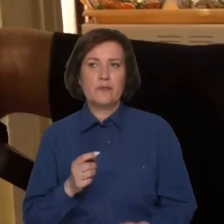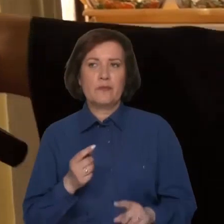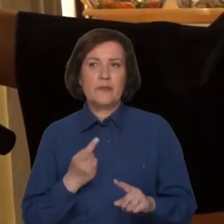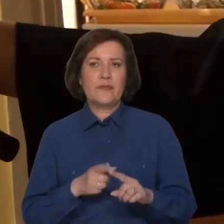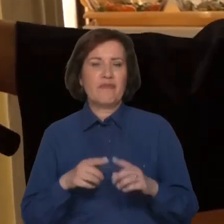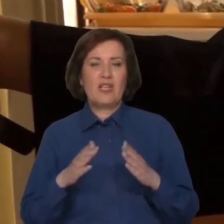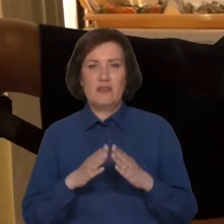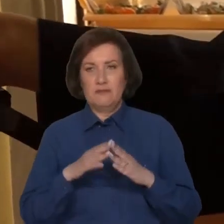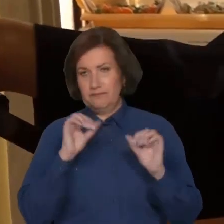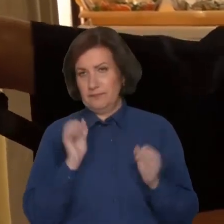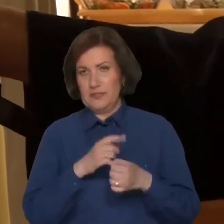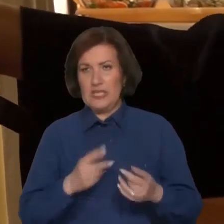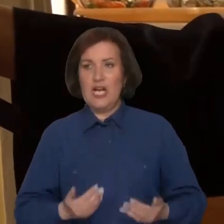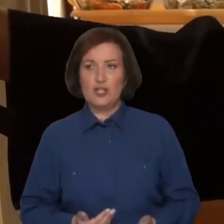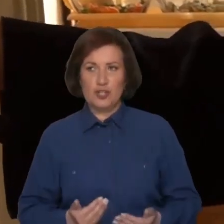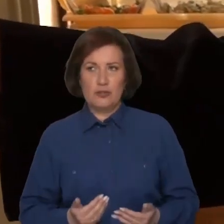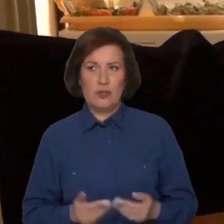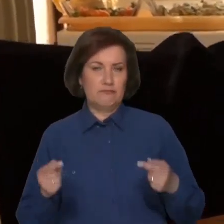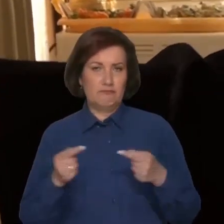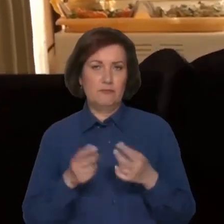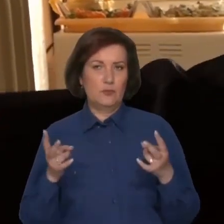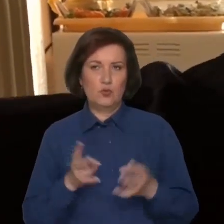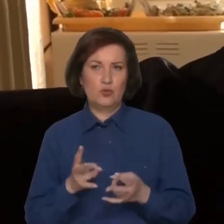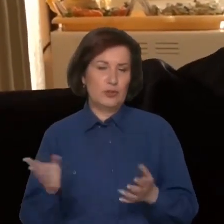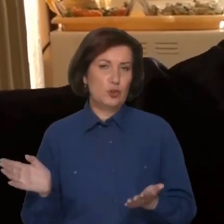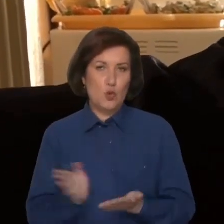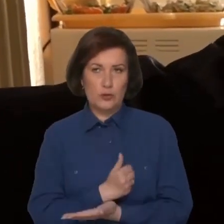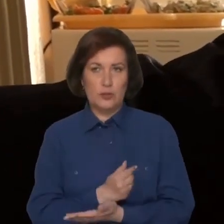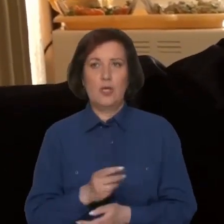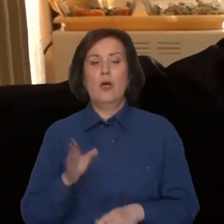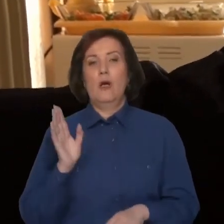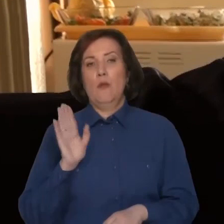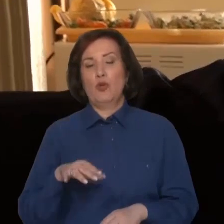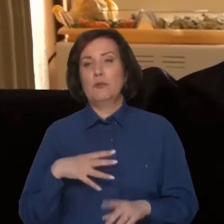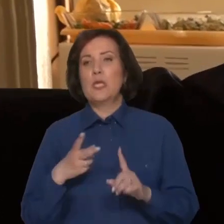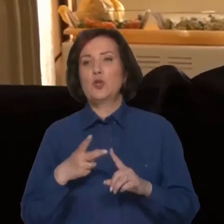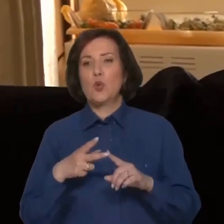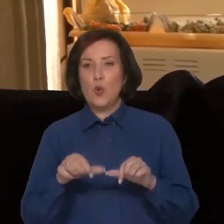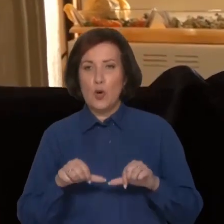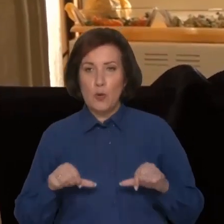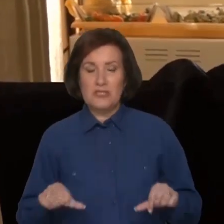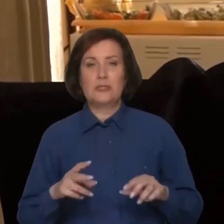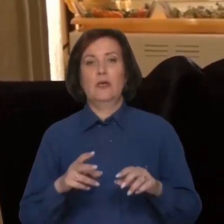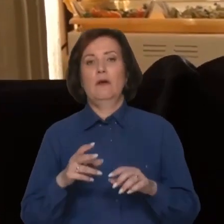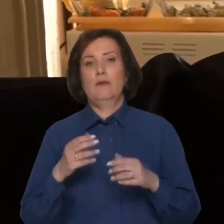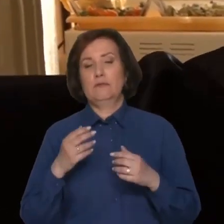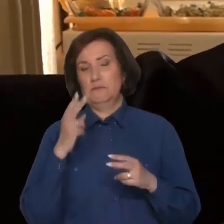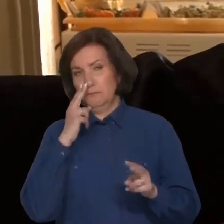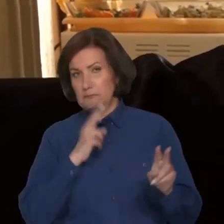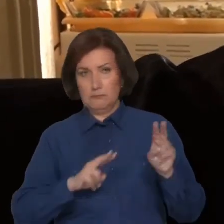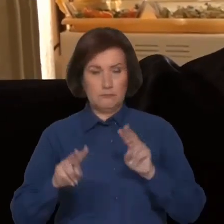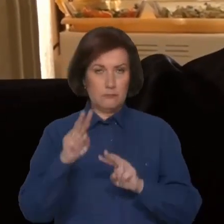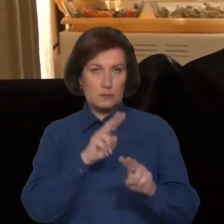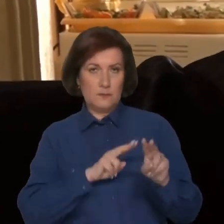дім непридатний для життя, однозначно його потрібно зносити. Потім була друга комісія, а друга комісія візуально